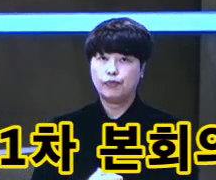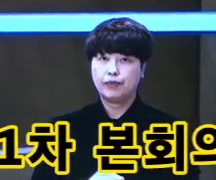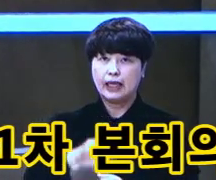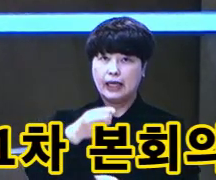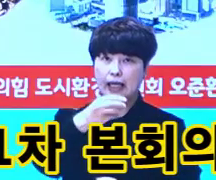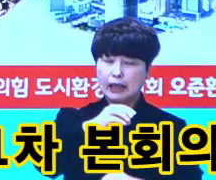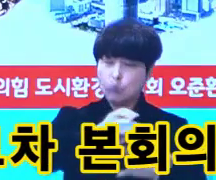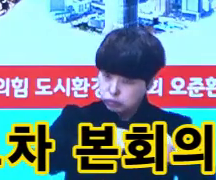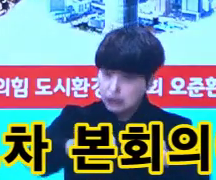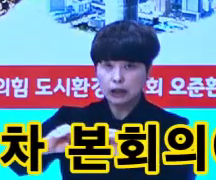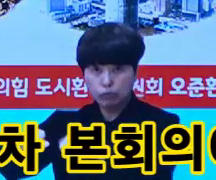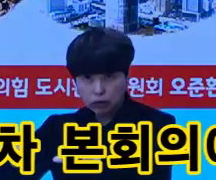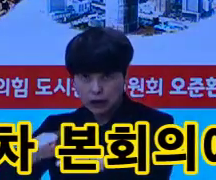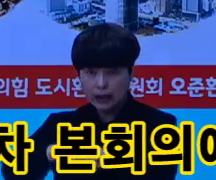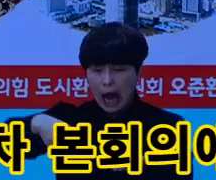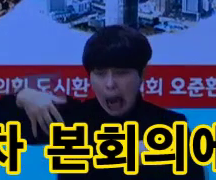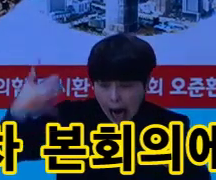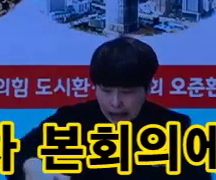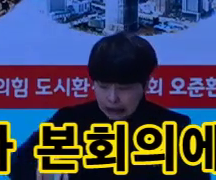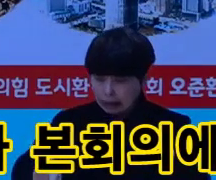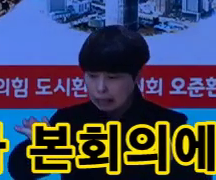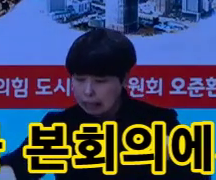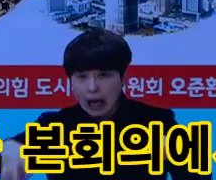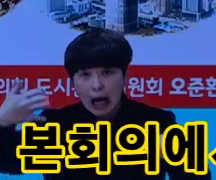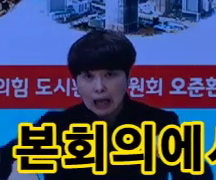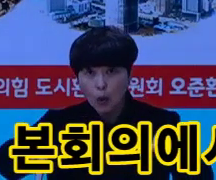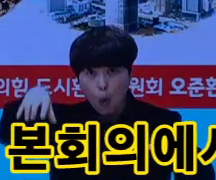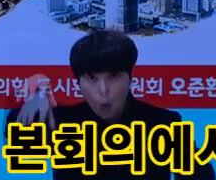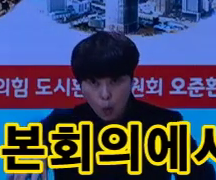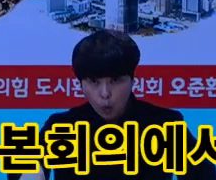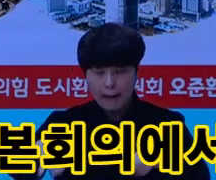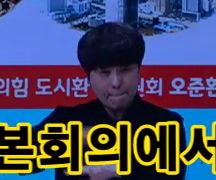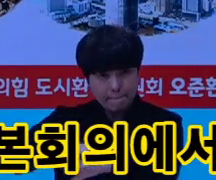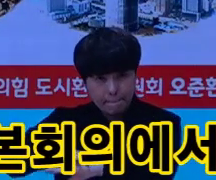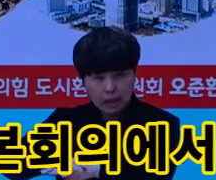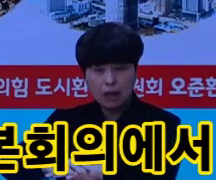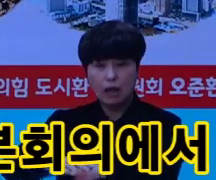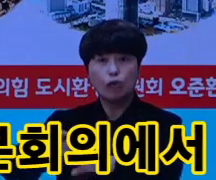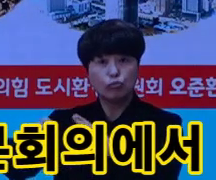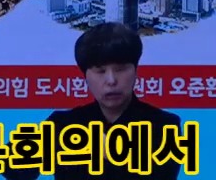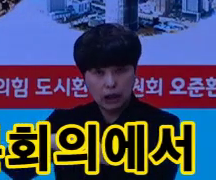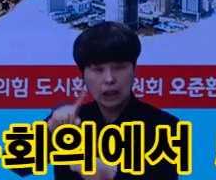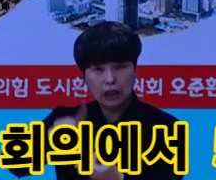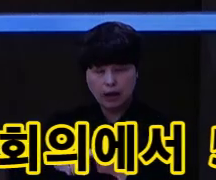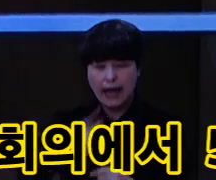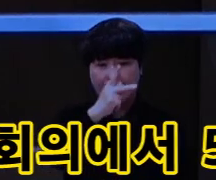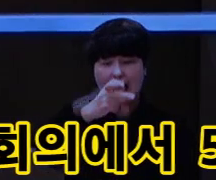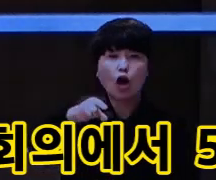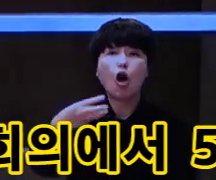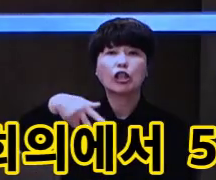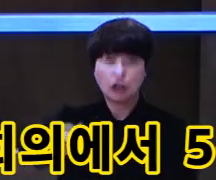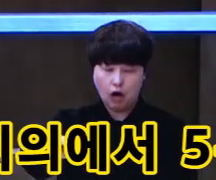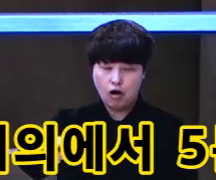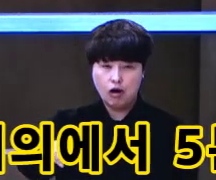부지와 아직 손도 못 댄 상업, 숙박, 관광시설 부지를 K컬처 사업,